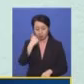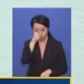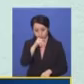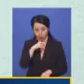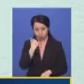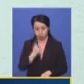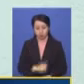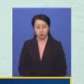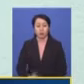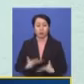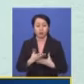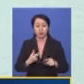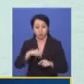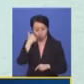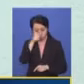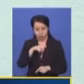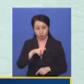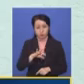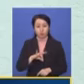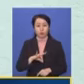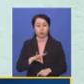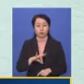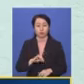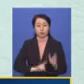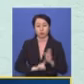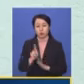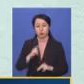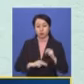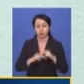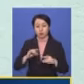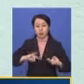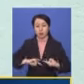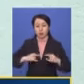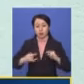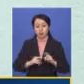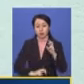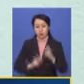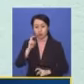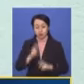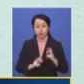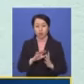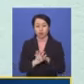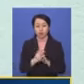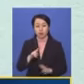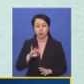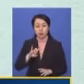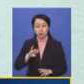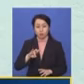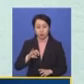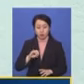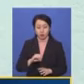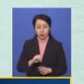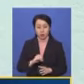году. Весной этого года ТОО «Кирпическа» приступила к строительству кирпичного завода в селе Подгорное. Объем частных